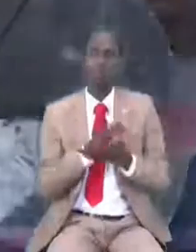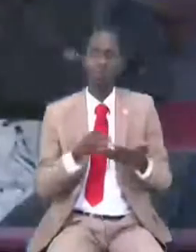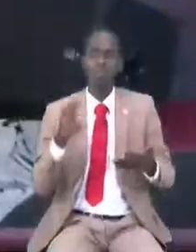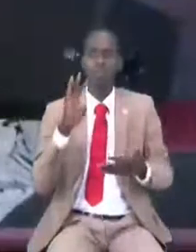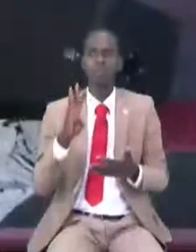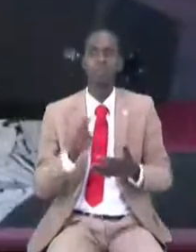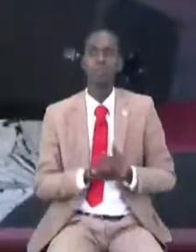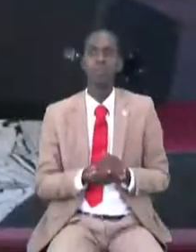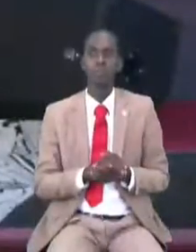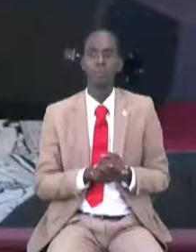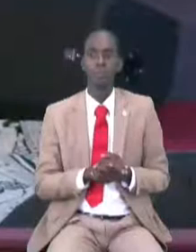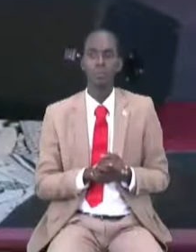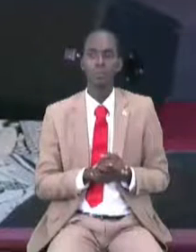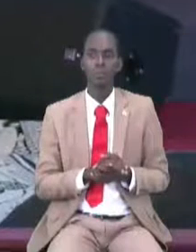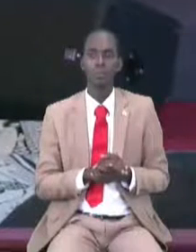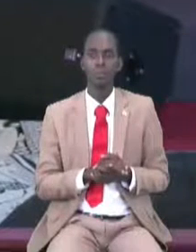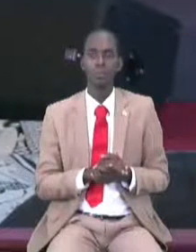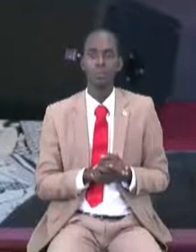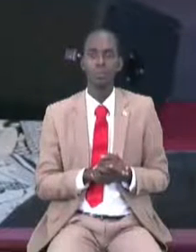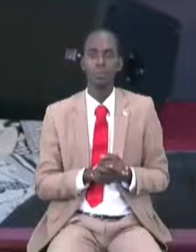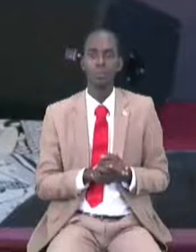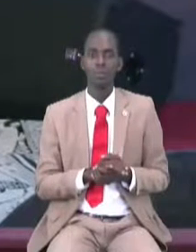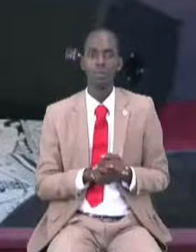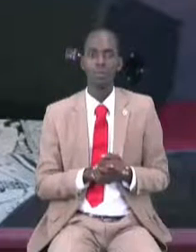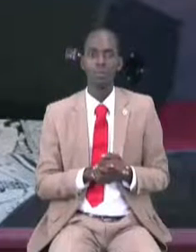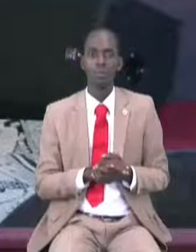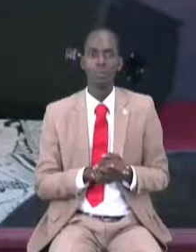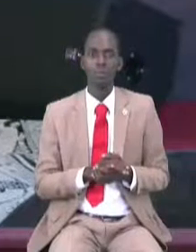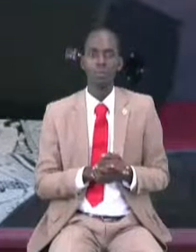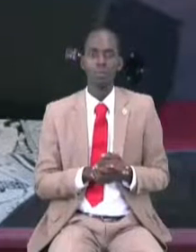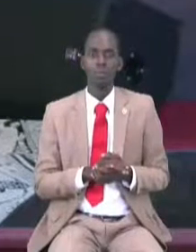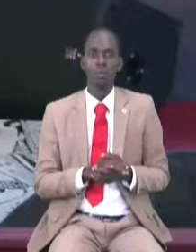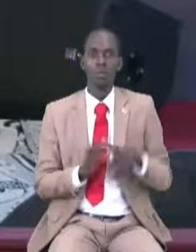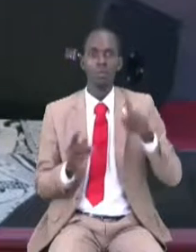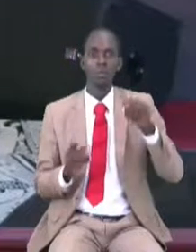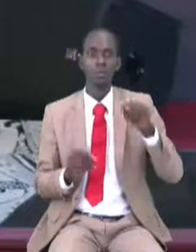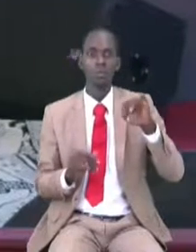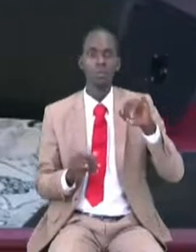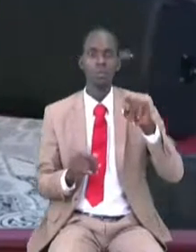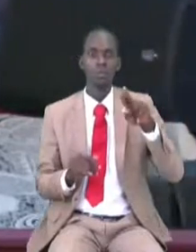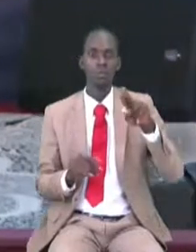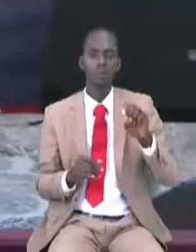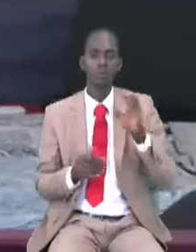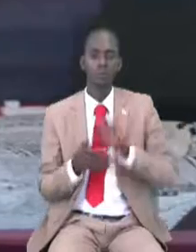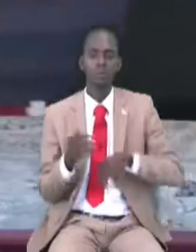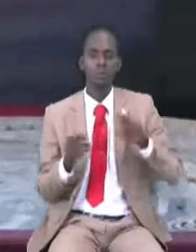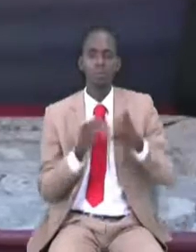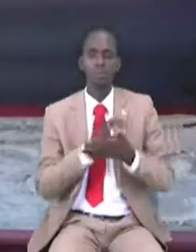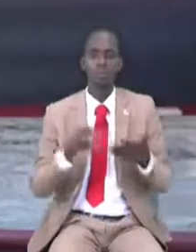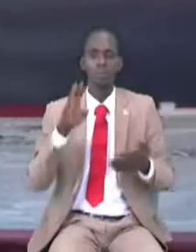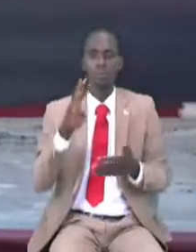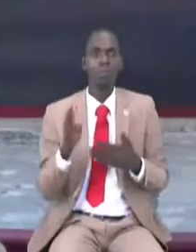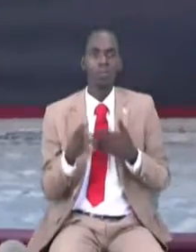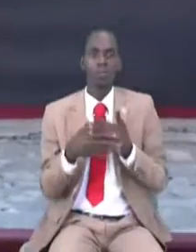Après cela, la bonté est Tite 2, Tite 3, 4. Mais lorsque la bonté